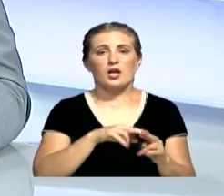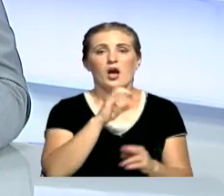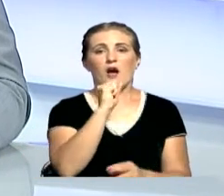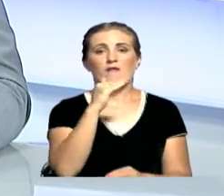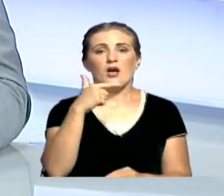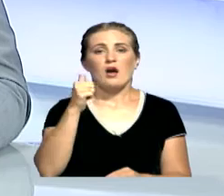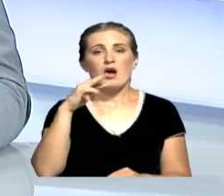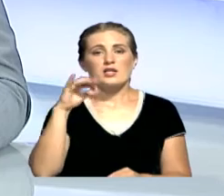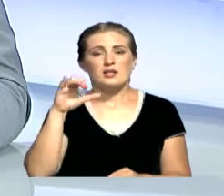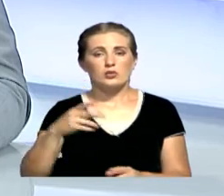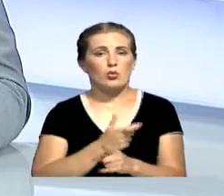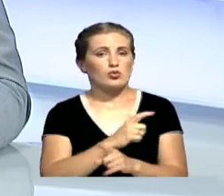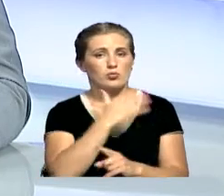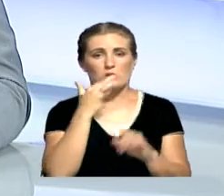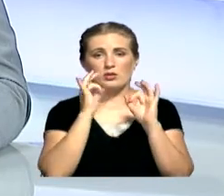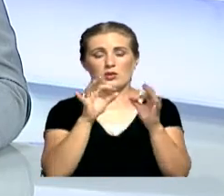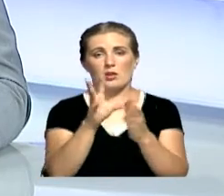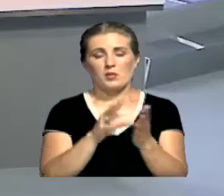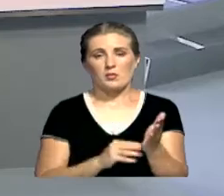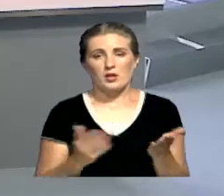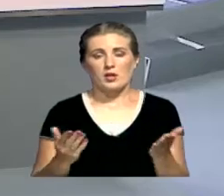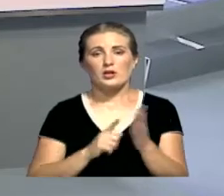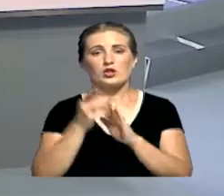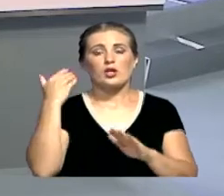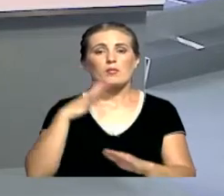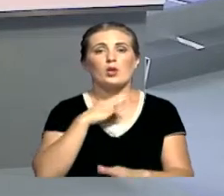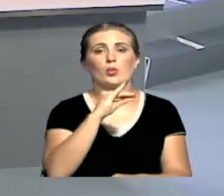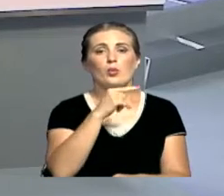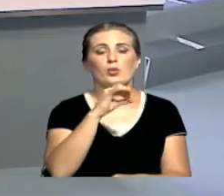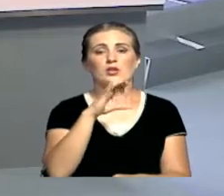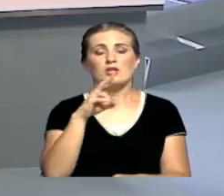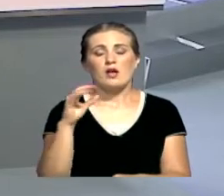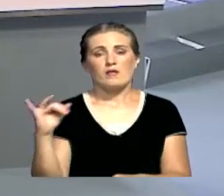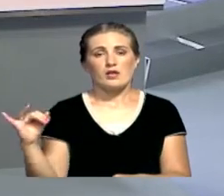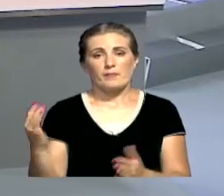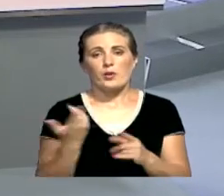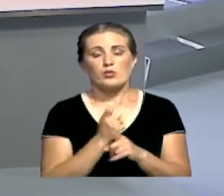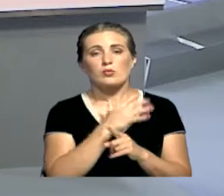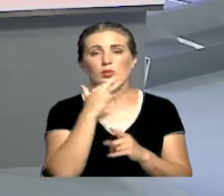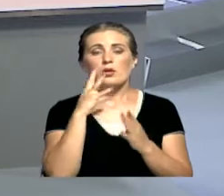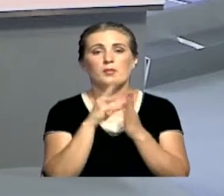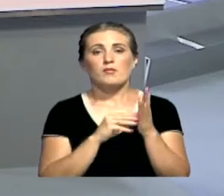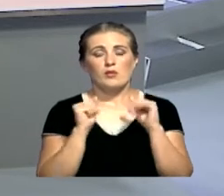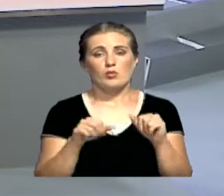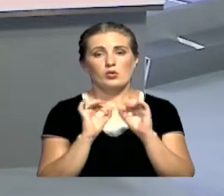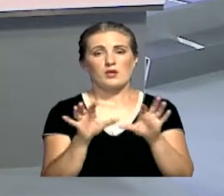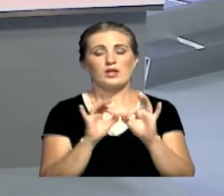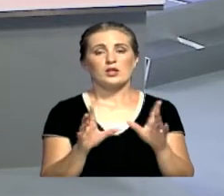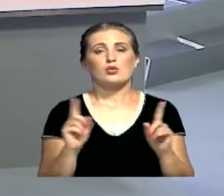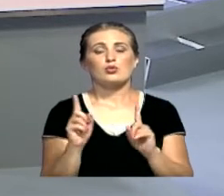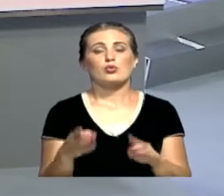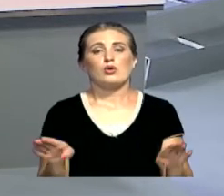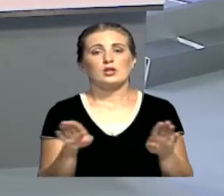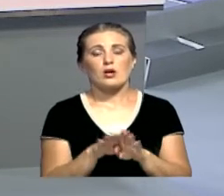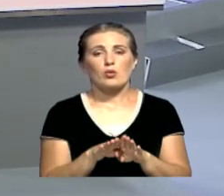очень много примеров можно приводить что она начиналась югославии за начиналось уиу всегда славе очень много примеров можно приводить что такое